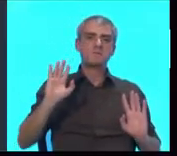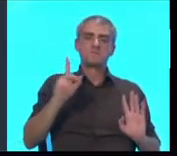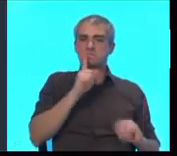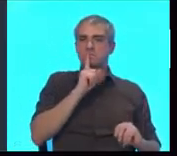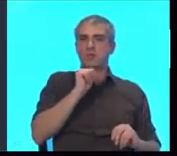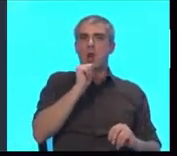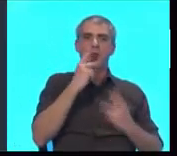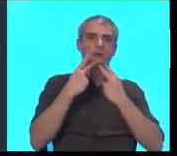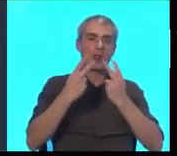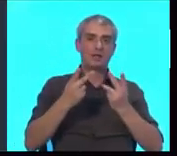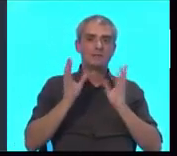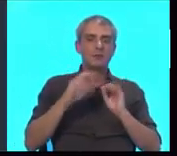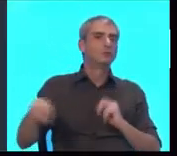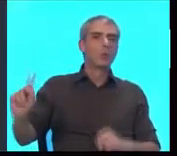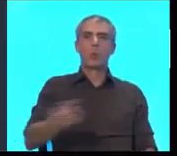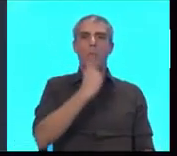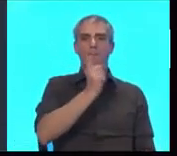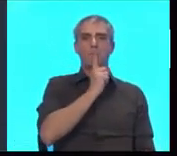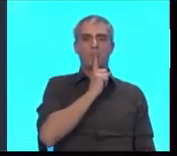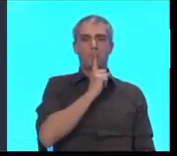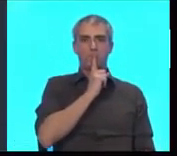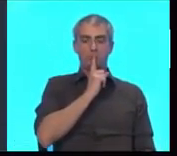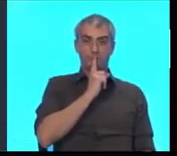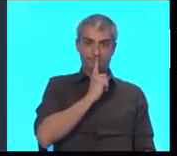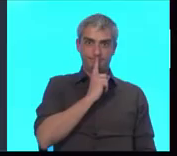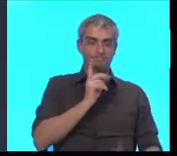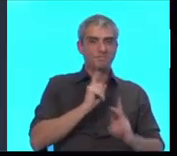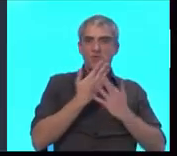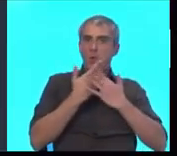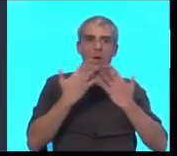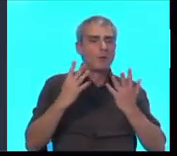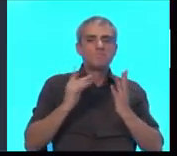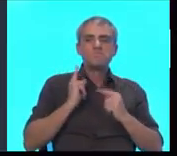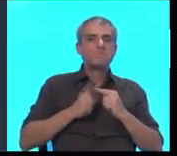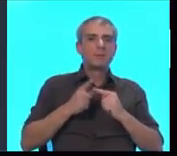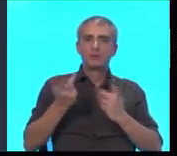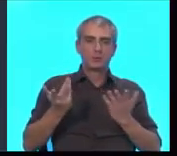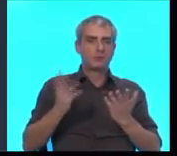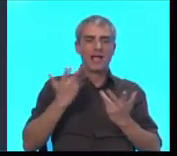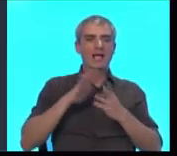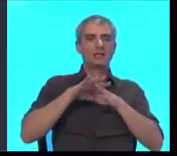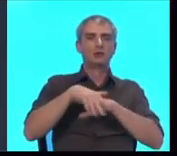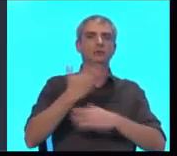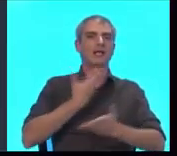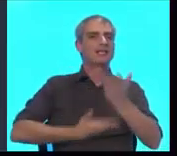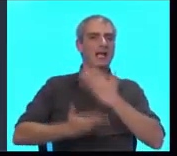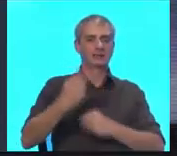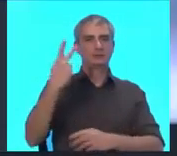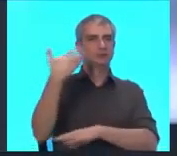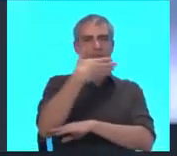להגיב, יש ממש שתיקה מהצד שלה, ובינתיים לא ברור מה הפרשה הזאת תעשה ליחסים הדיפלומטיים בין שתי